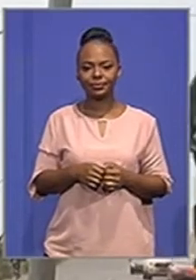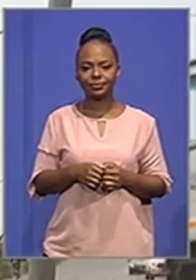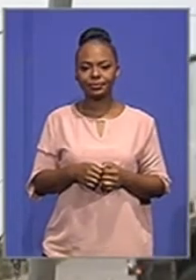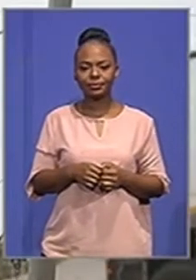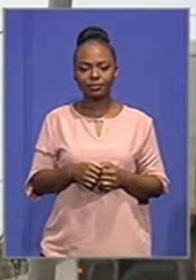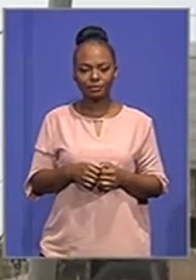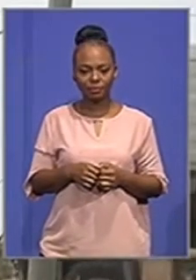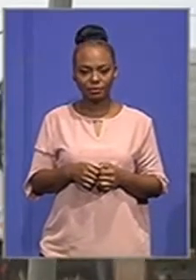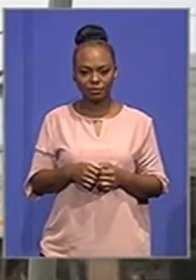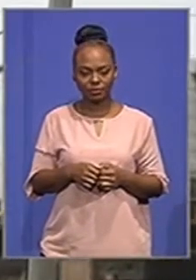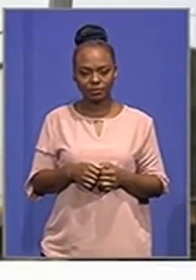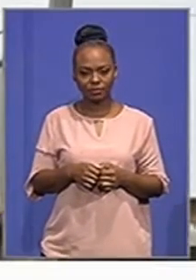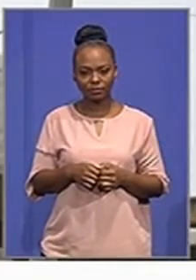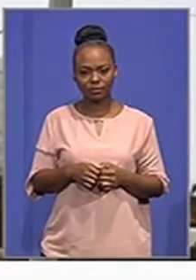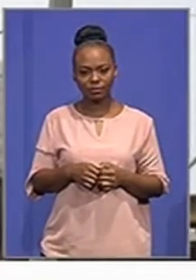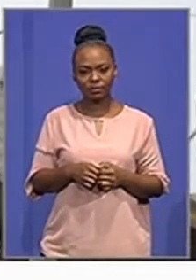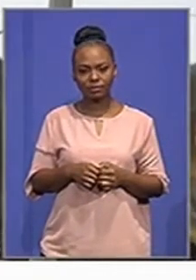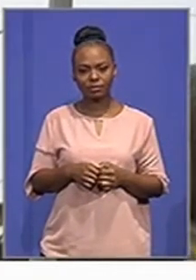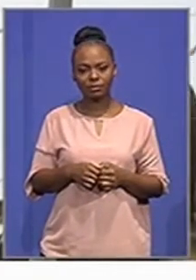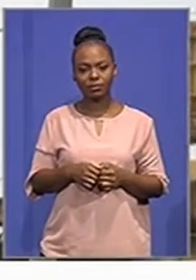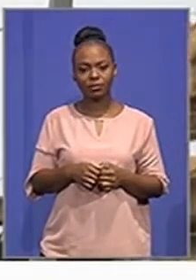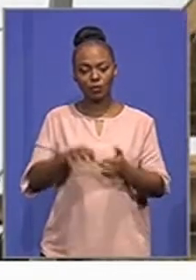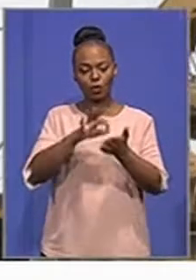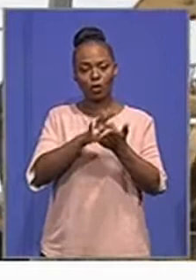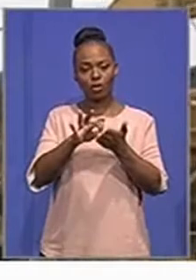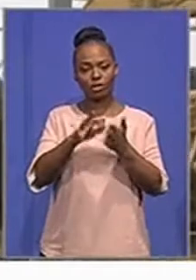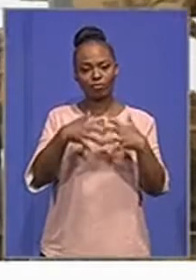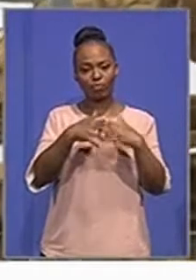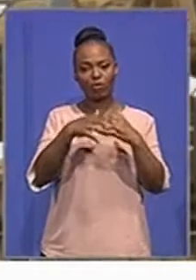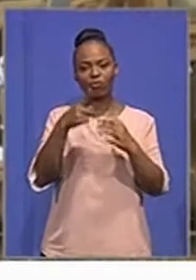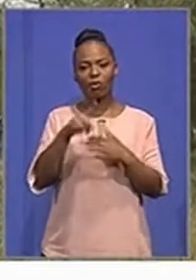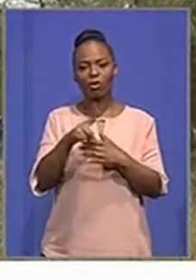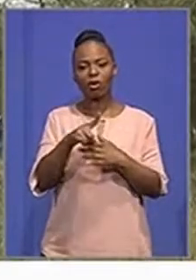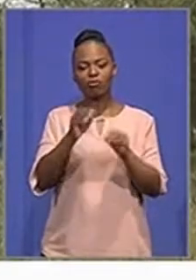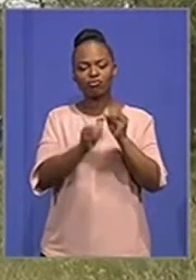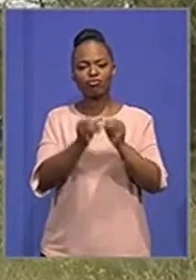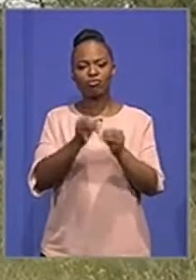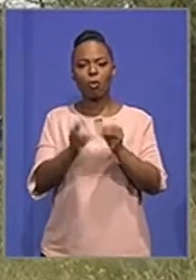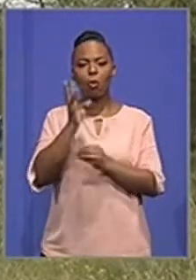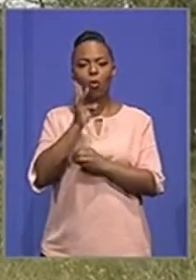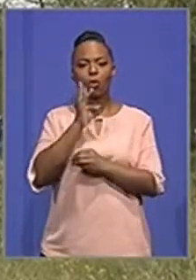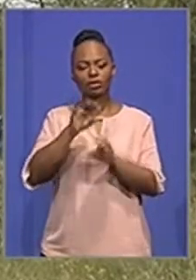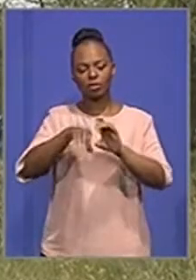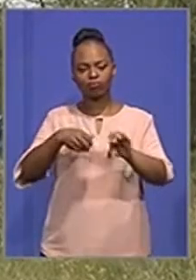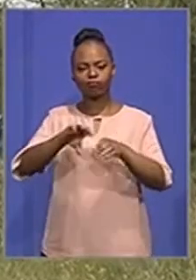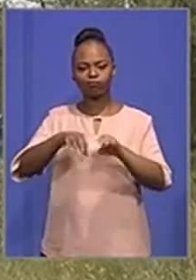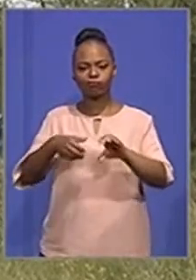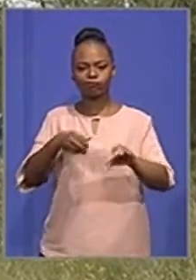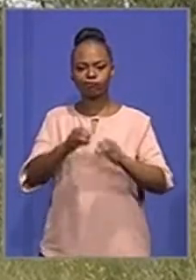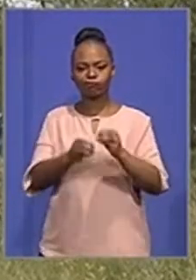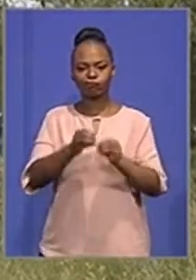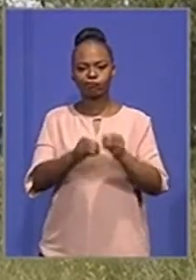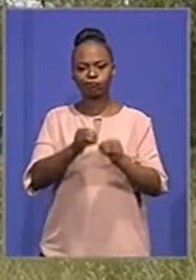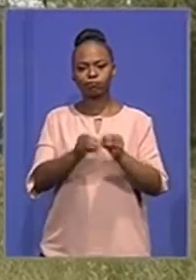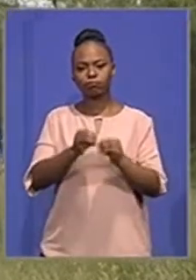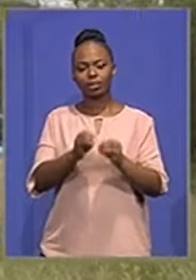Se ta mw seno, se tapu leo kwa tlabo la bukdele jwa meti kwa Blumhof. Pwiso ebete kwa toko, di milioni di fetta soma